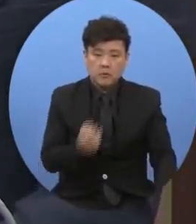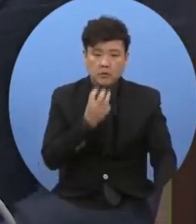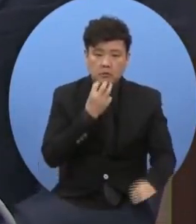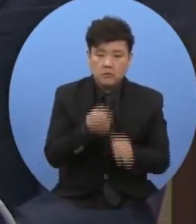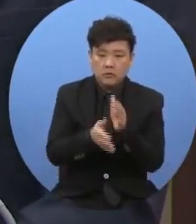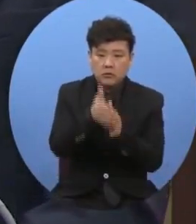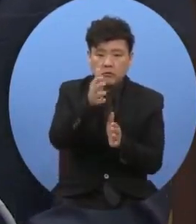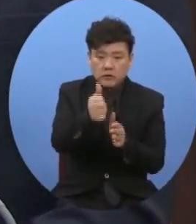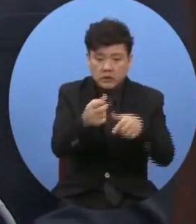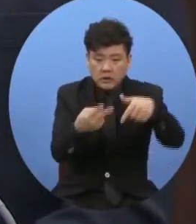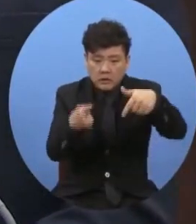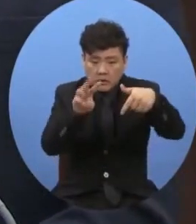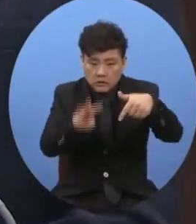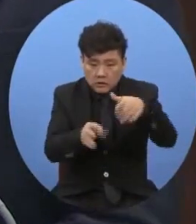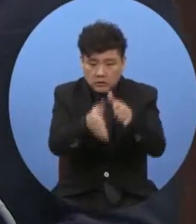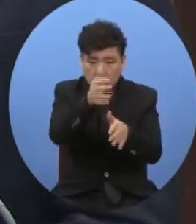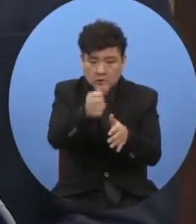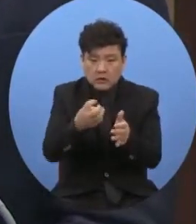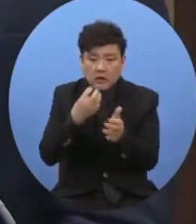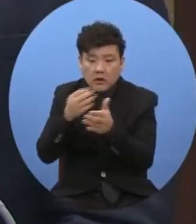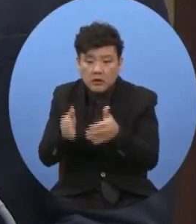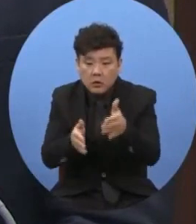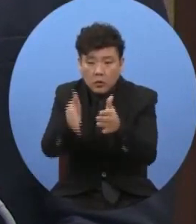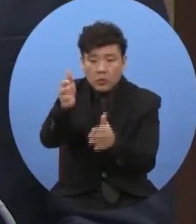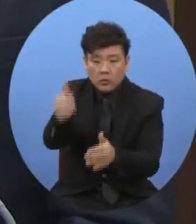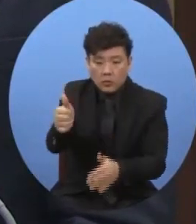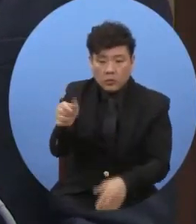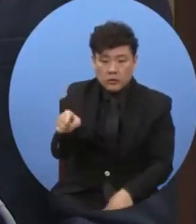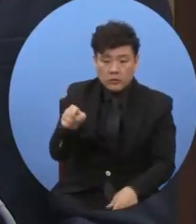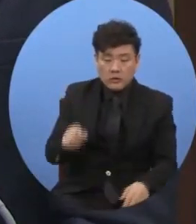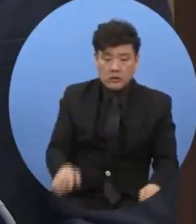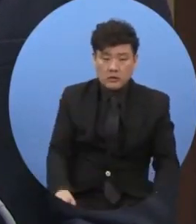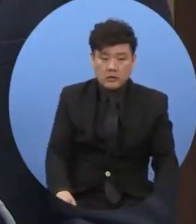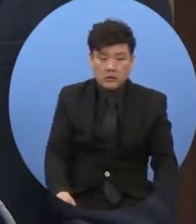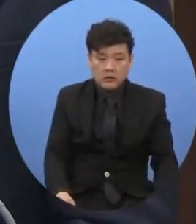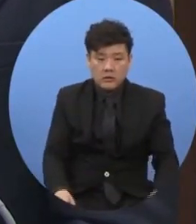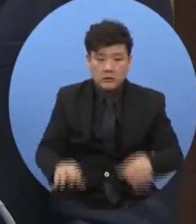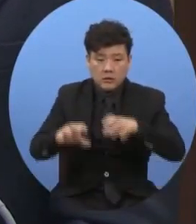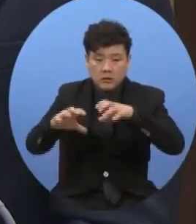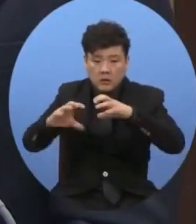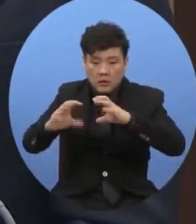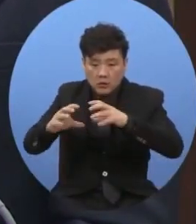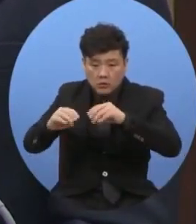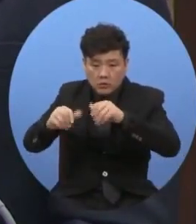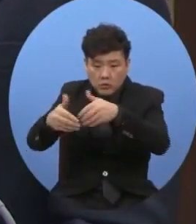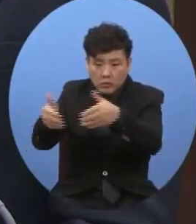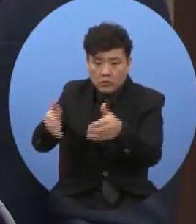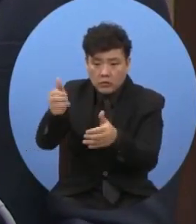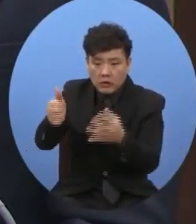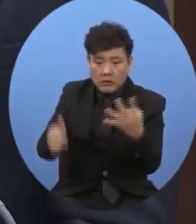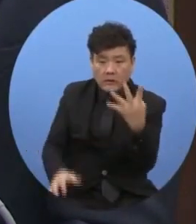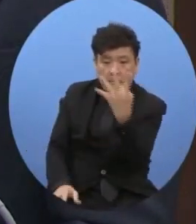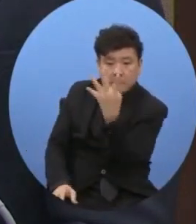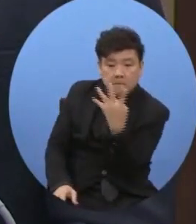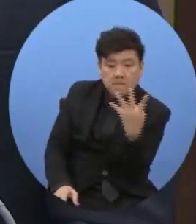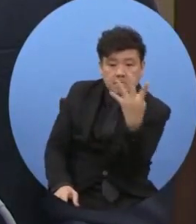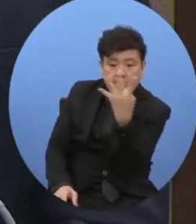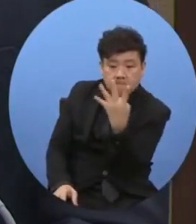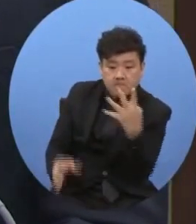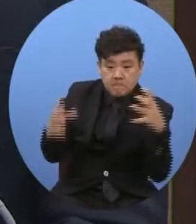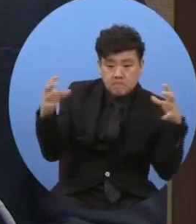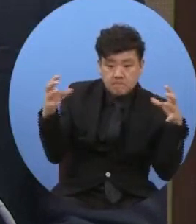서울시장, 인천시장, 경기도지사, 국토부 장관님까지 이렇게 사자가 모여서